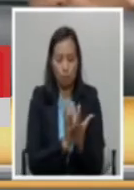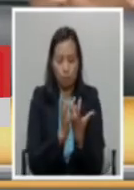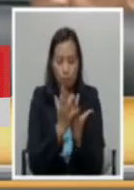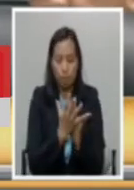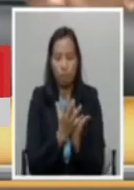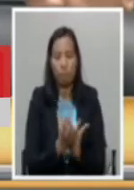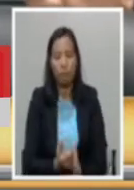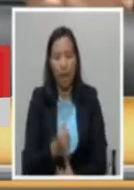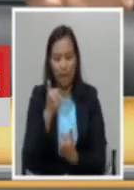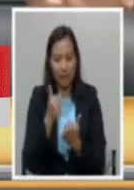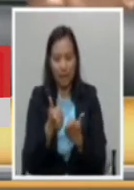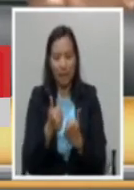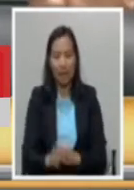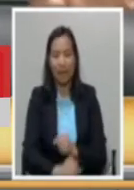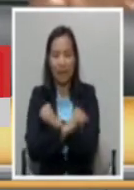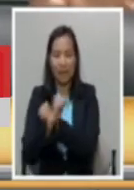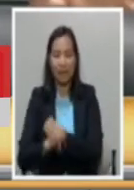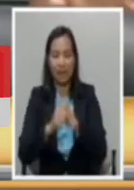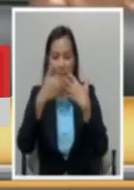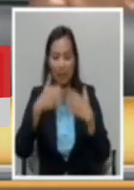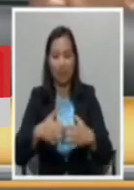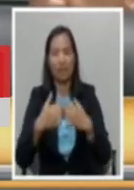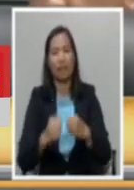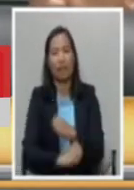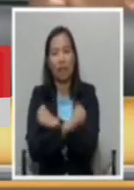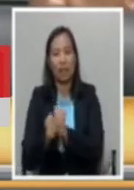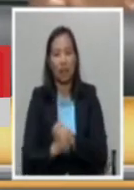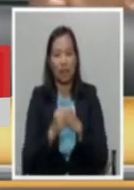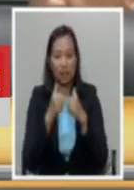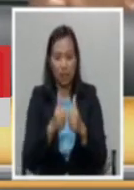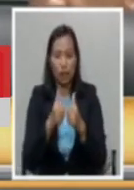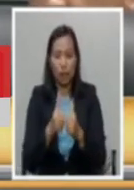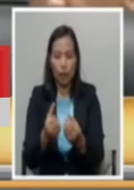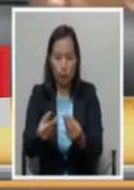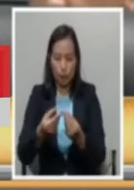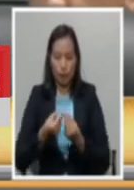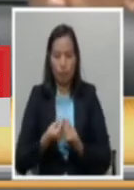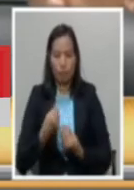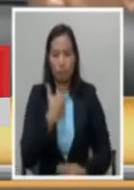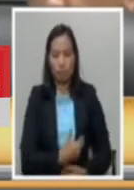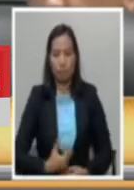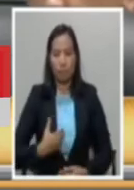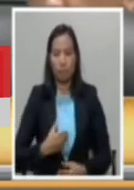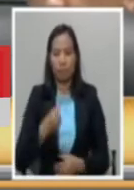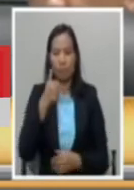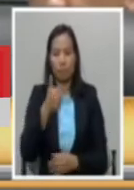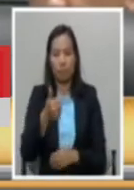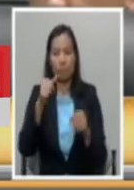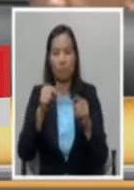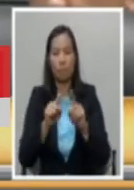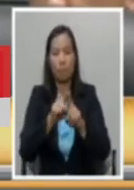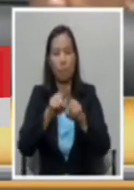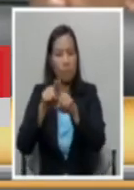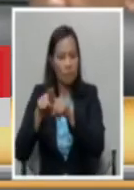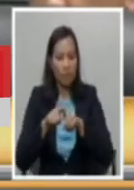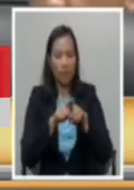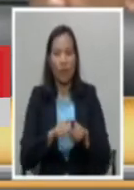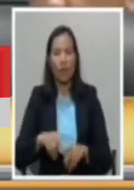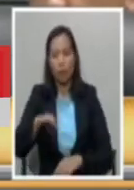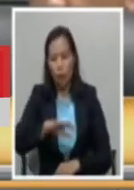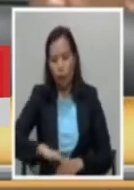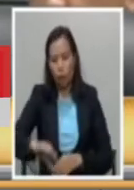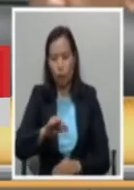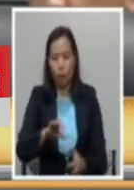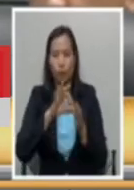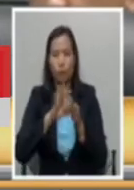ผลิตสินค้าปลอดภัยผลิตสินค้าที่ดีต่อสุขภาพนี้เป็นเทรนด์ใหม่ของโลกครับทุกคนห่วงสุขภาพเหมือน